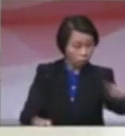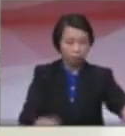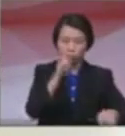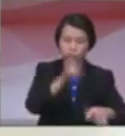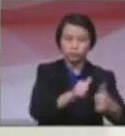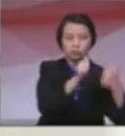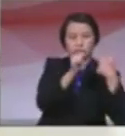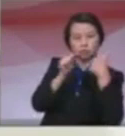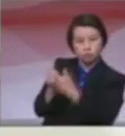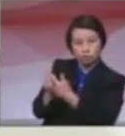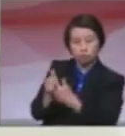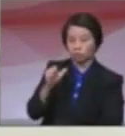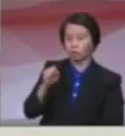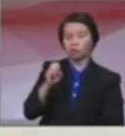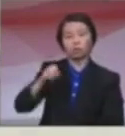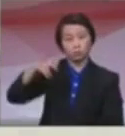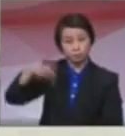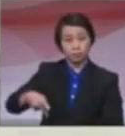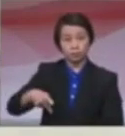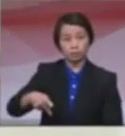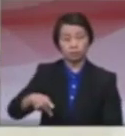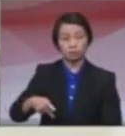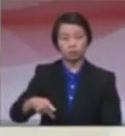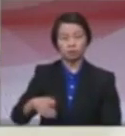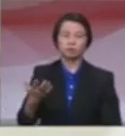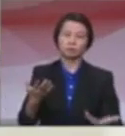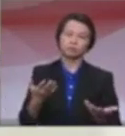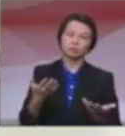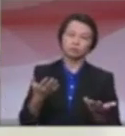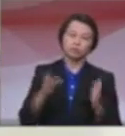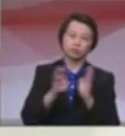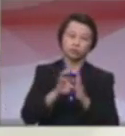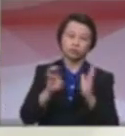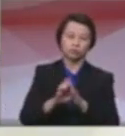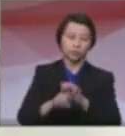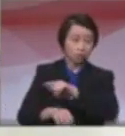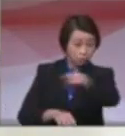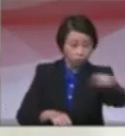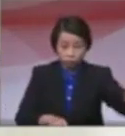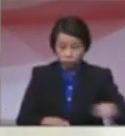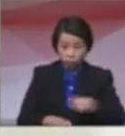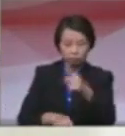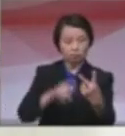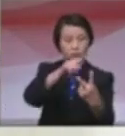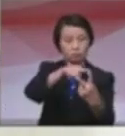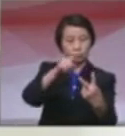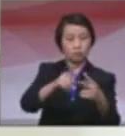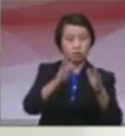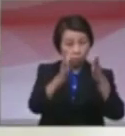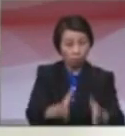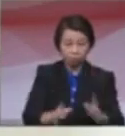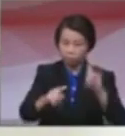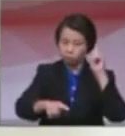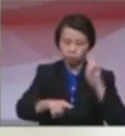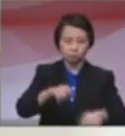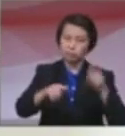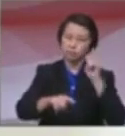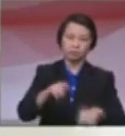ditetapkan. Antaranya, saya tak sebut semua, antaranya semua penduduk yang terlibat tidak